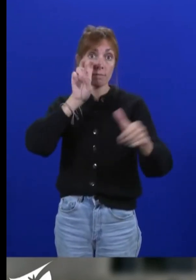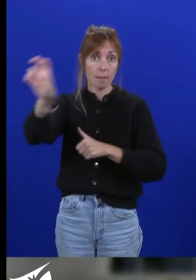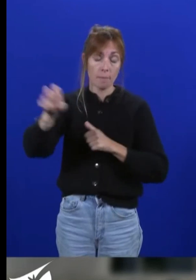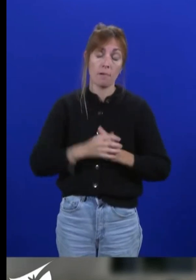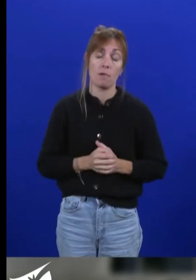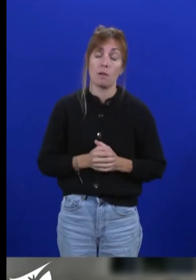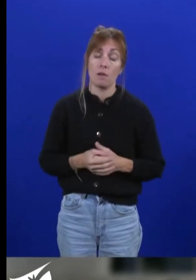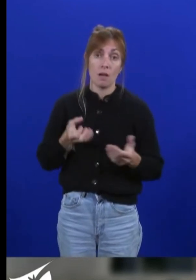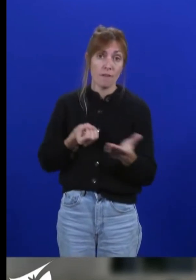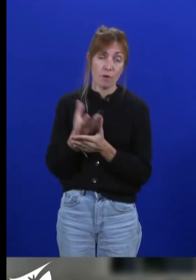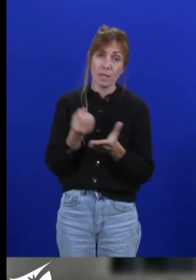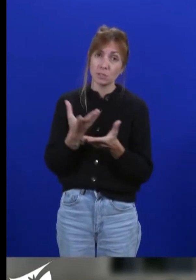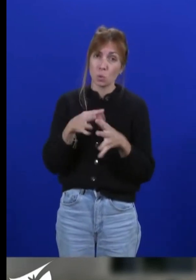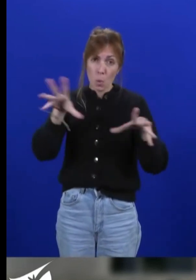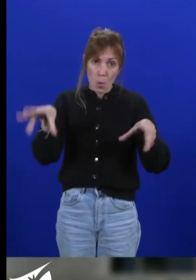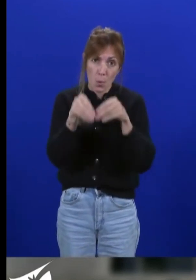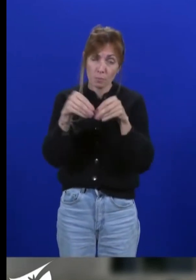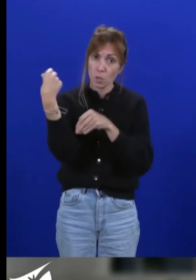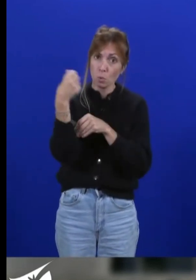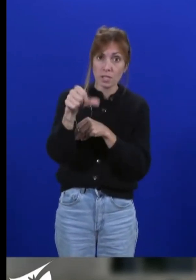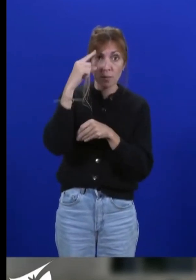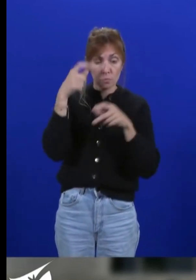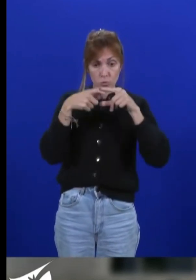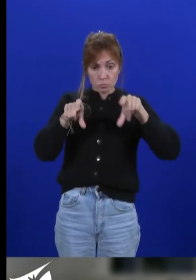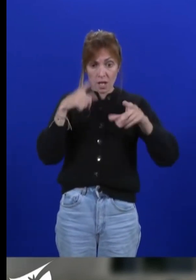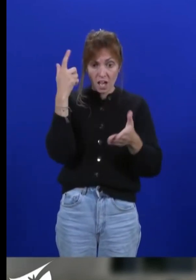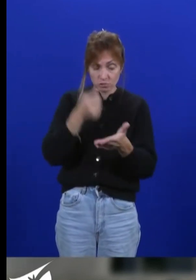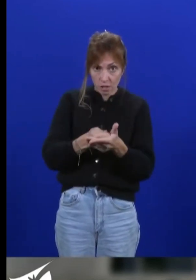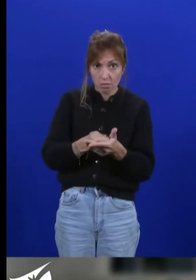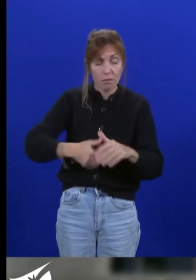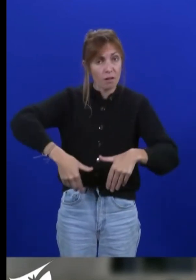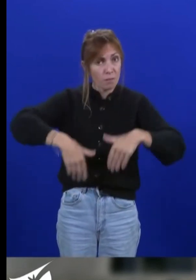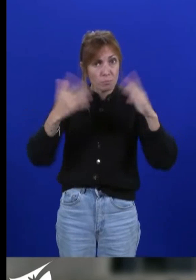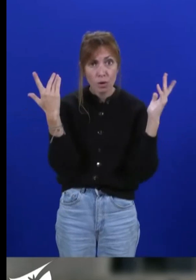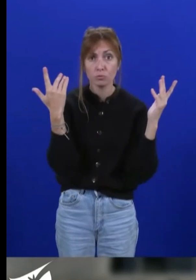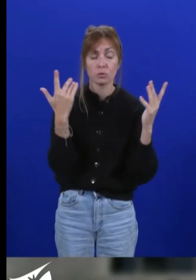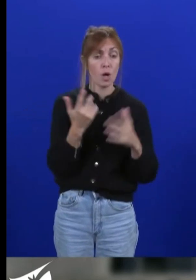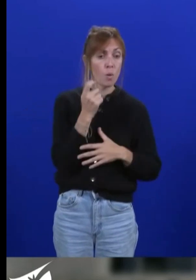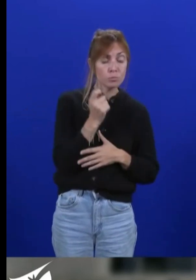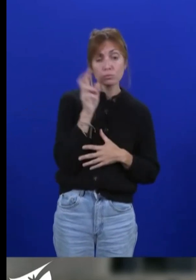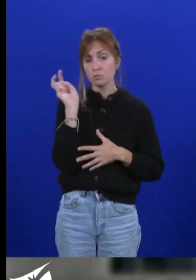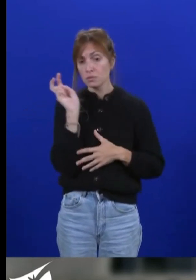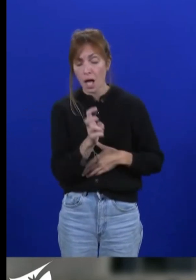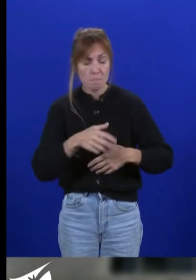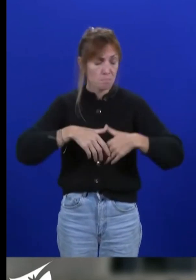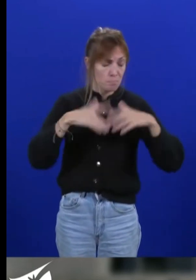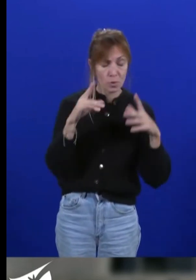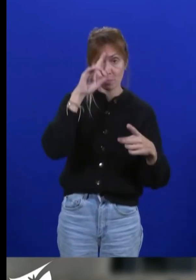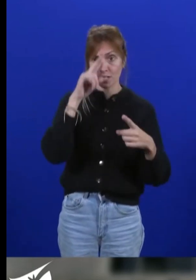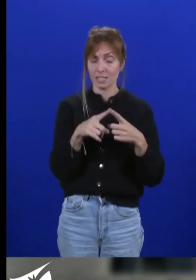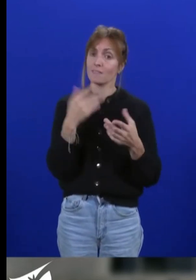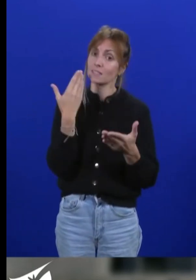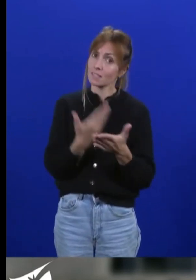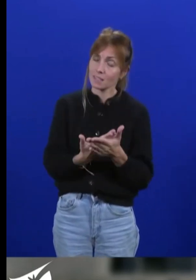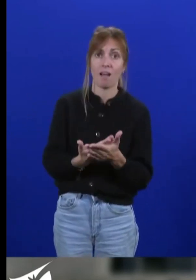Une information centralisée et unifiée pour l'achat de titres de transport, quel que soit le mode de mobilité choisi, c'est le sens donné à